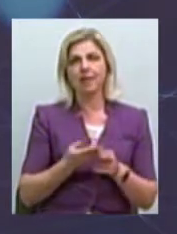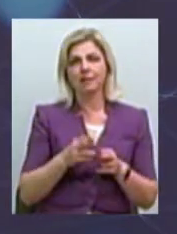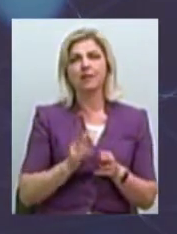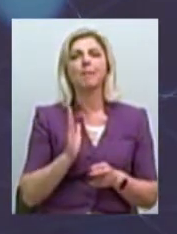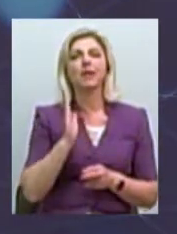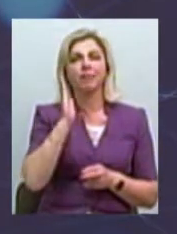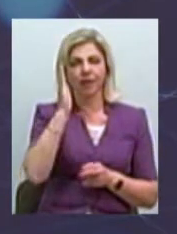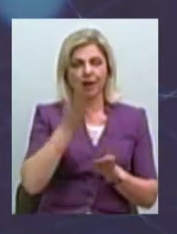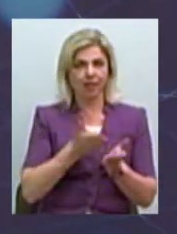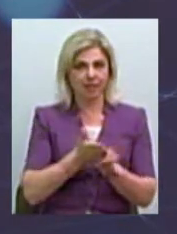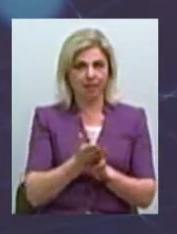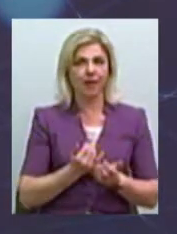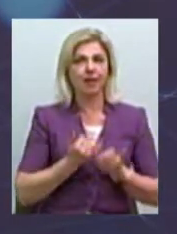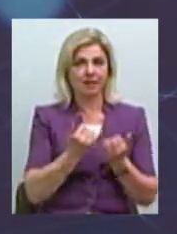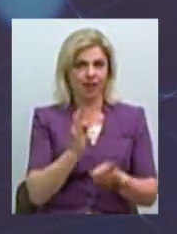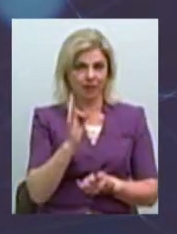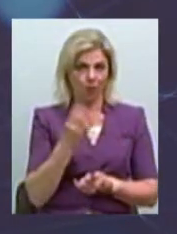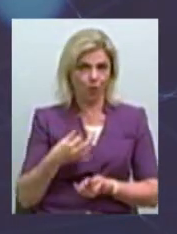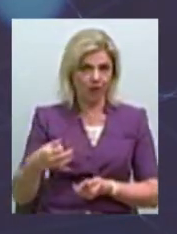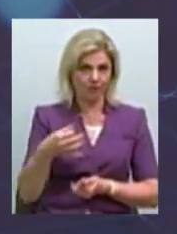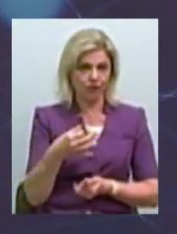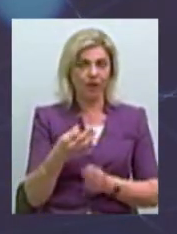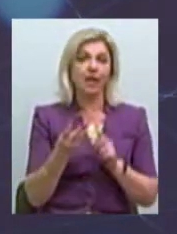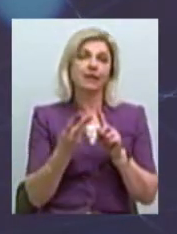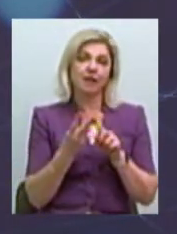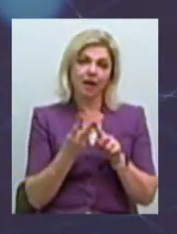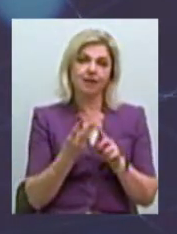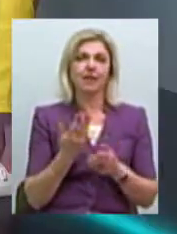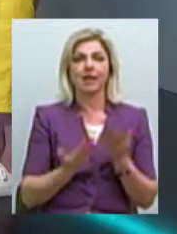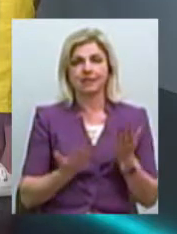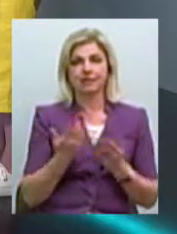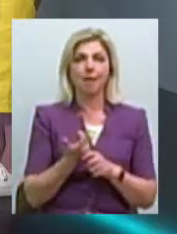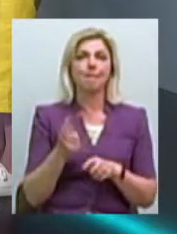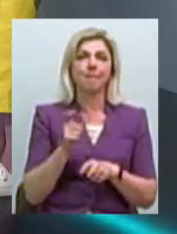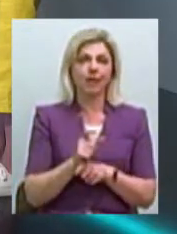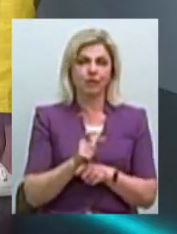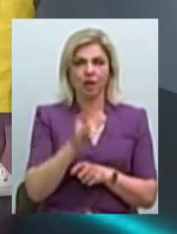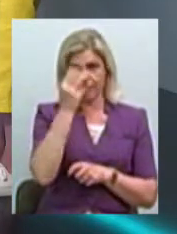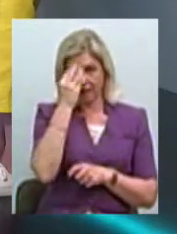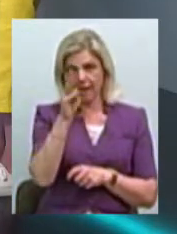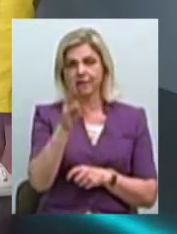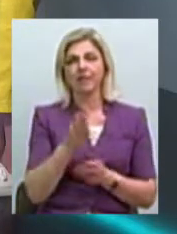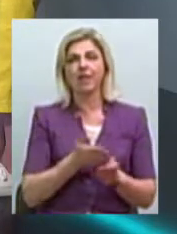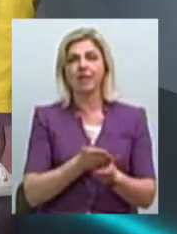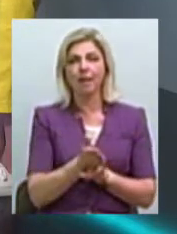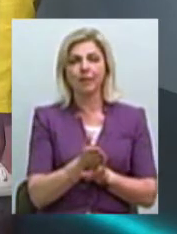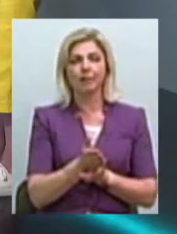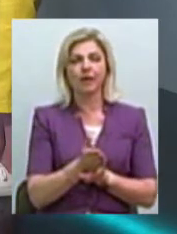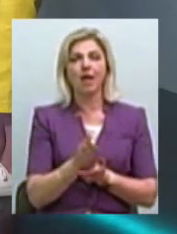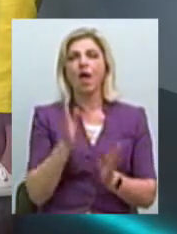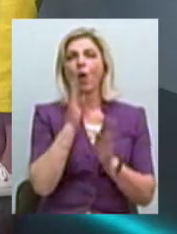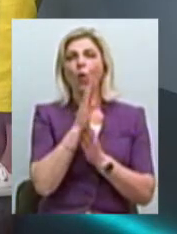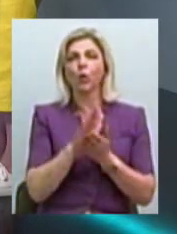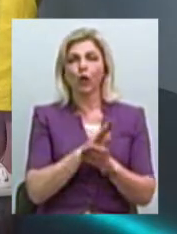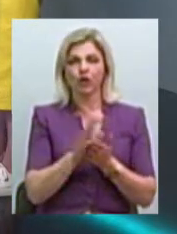перспективний напрямок для Миколаївщини. Ну і третій, мабуть, це такий найбільш трендовий напрям – це